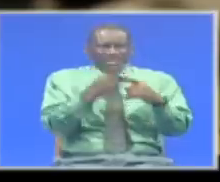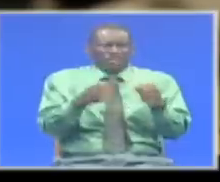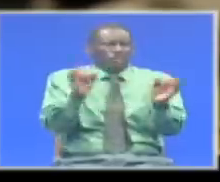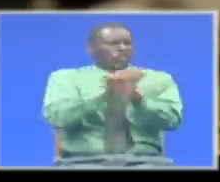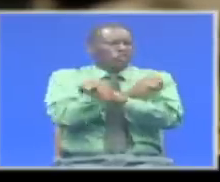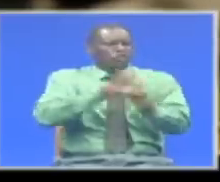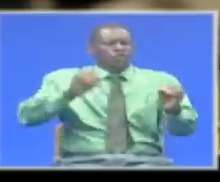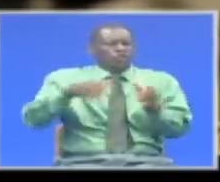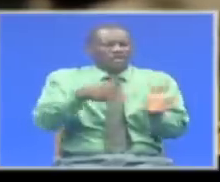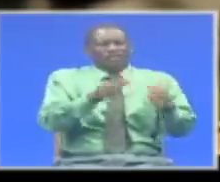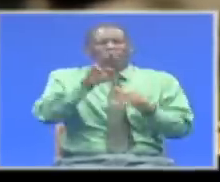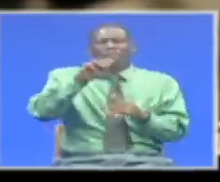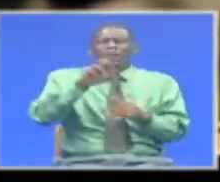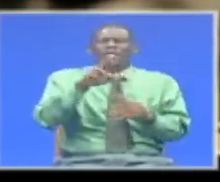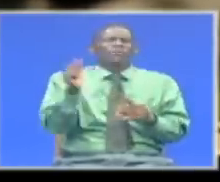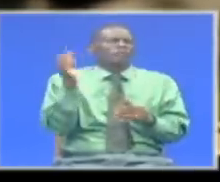no mara, hakuna mara tena.